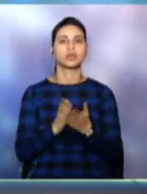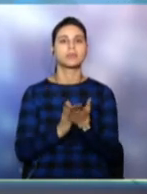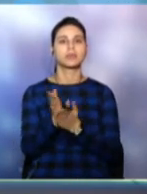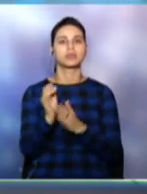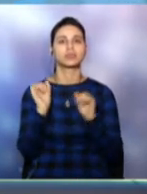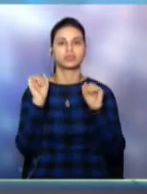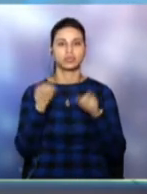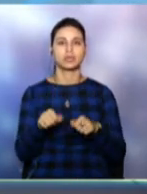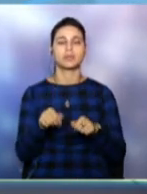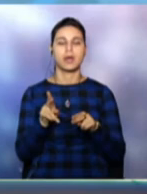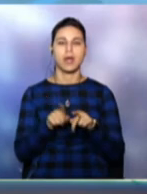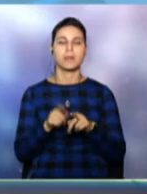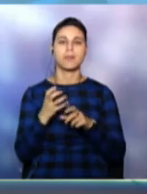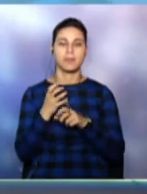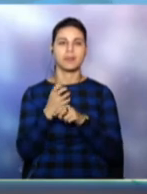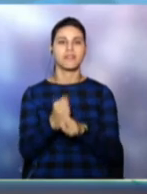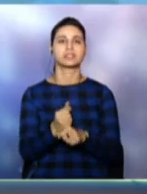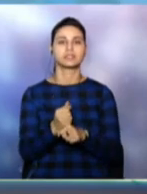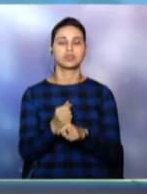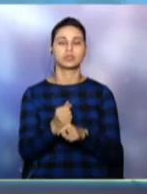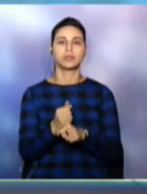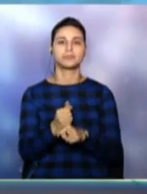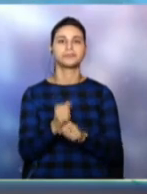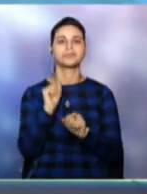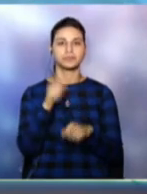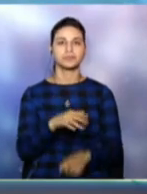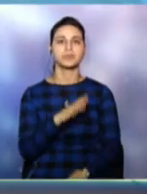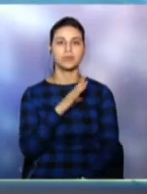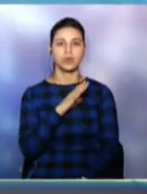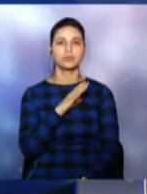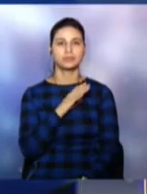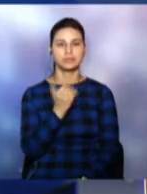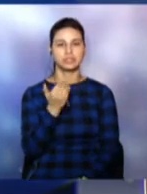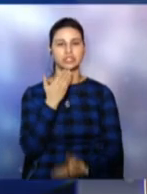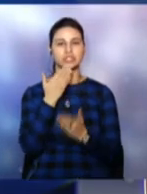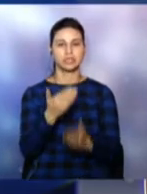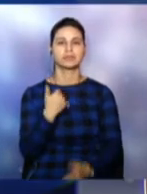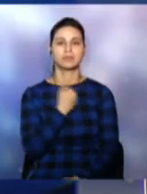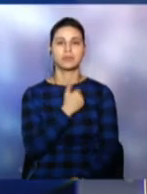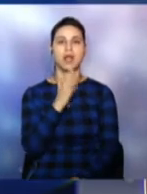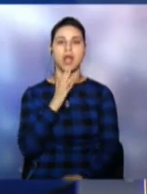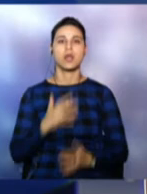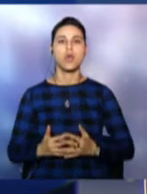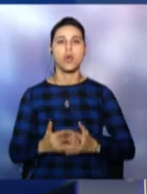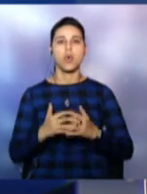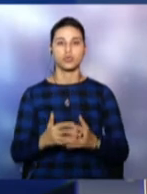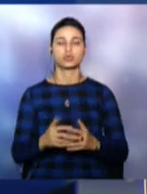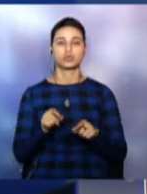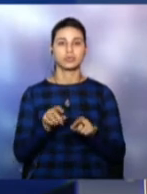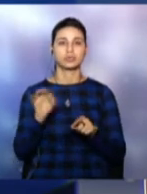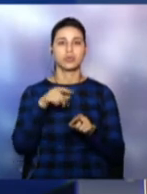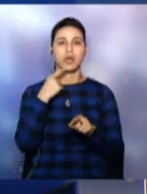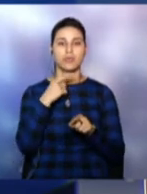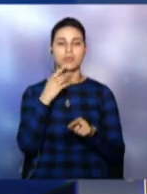შეიძლება გარკვეული პრევენციული მოქმედებაც აქვს თქვენთან შეკითხვა აქვს ორსულ ქალბატონს რა კი ახლა ამ თემაზე